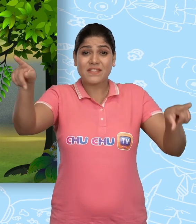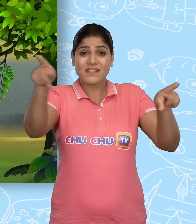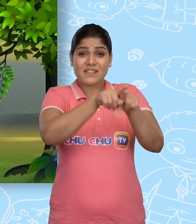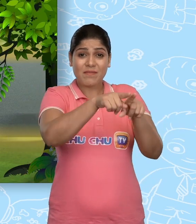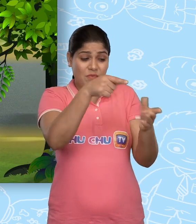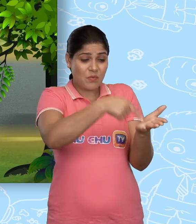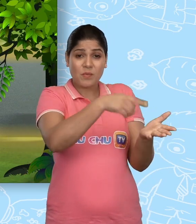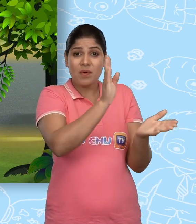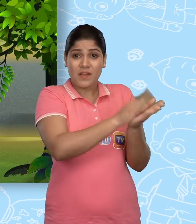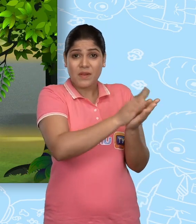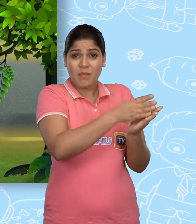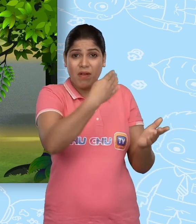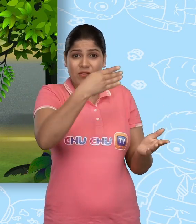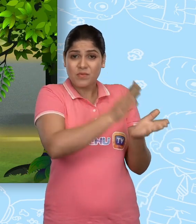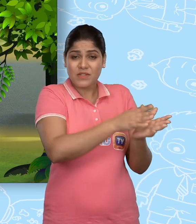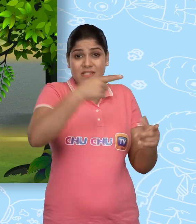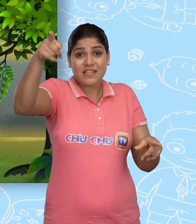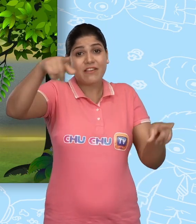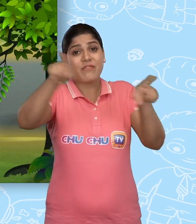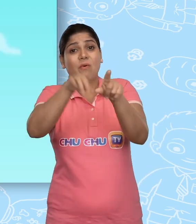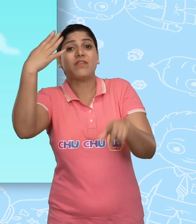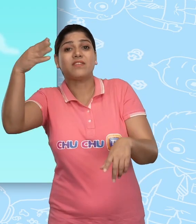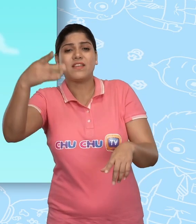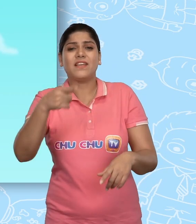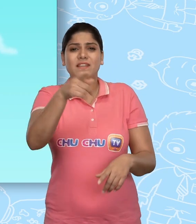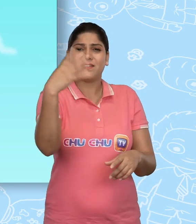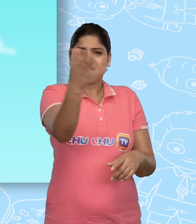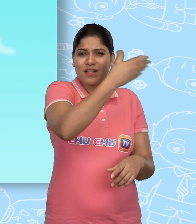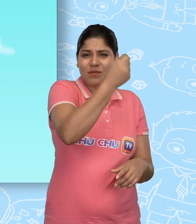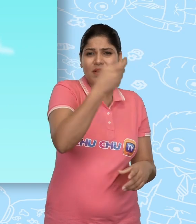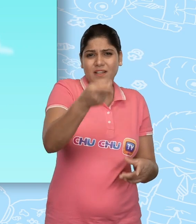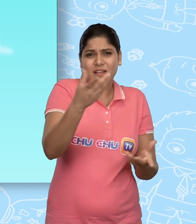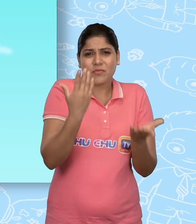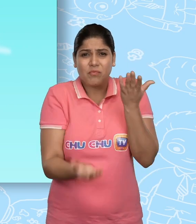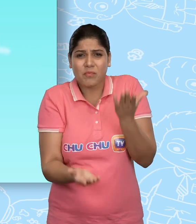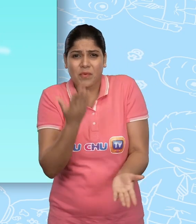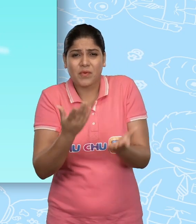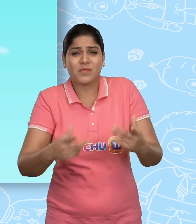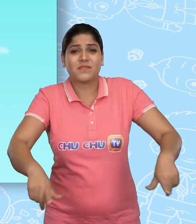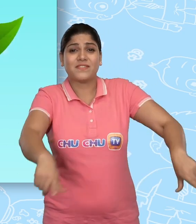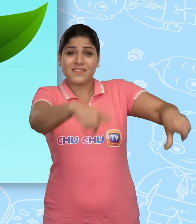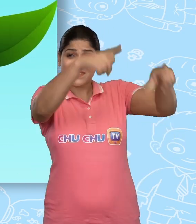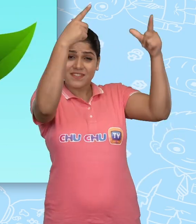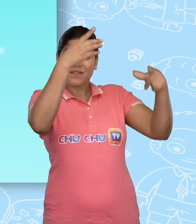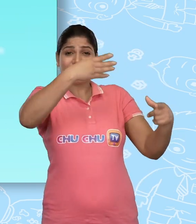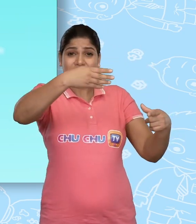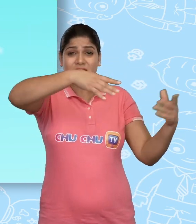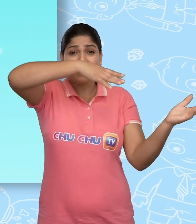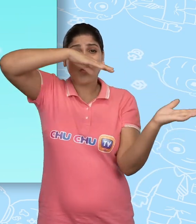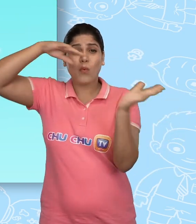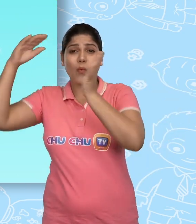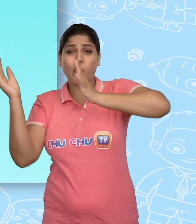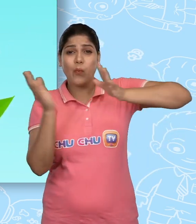ये ऐसे ही है जैसा तुम्हारे पास है। जो पत्ता तुम्हें मिला है, हो सकता है वो इसी पेड़ से